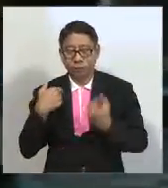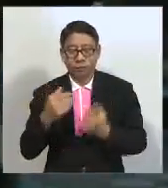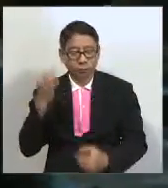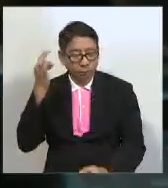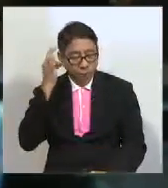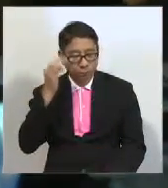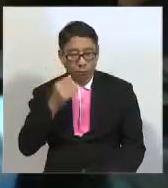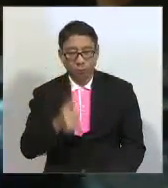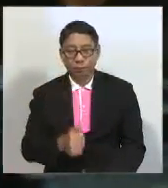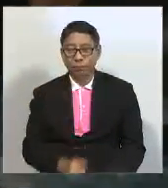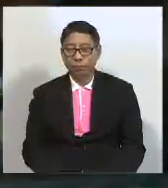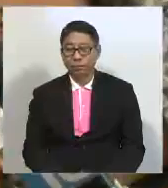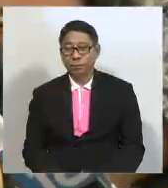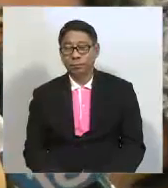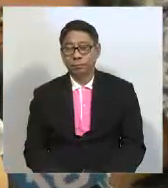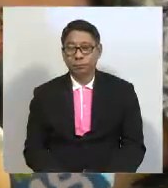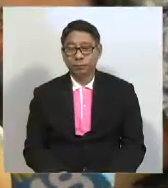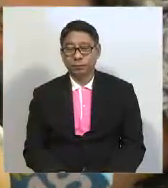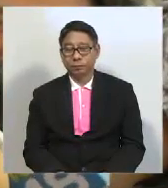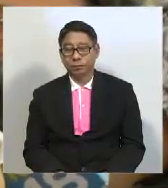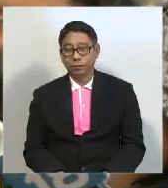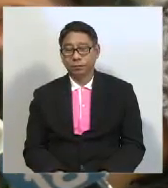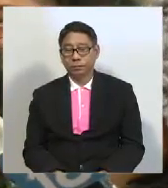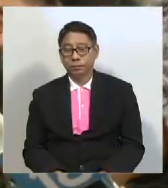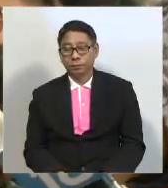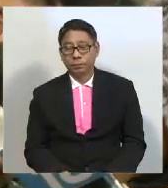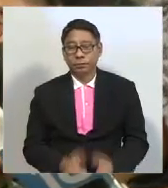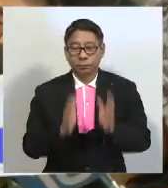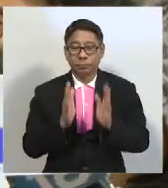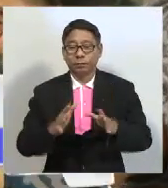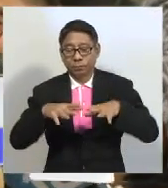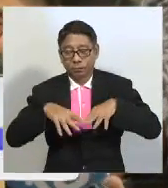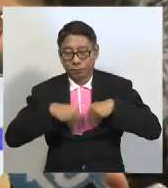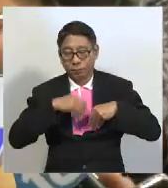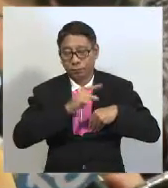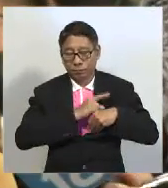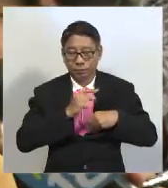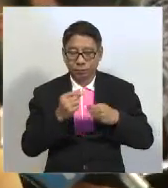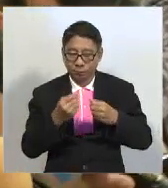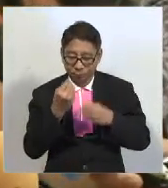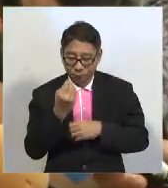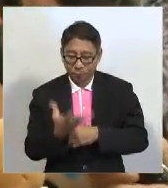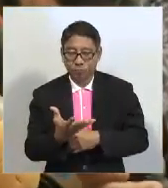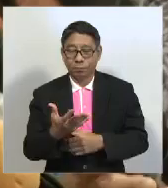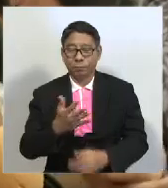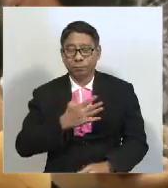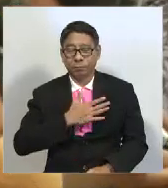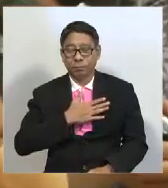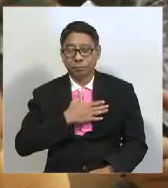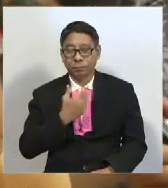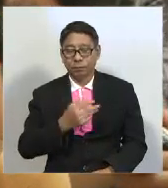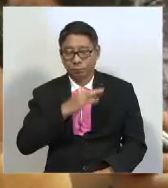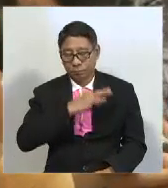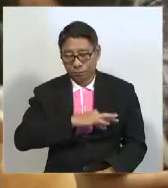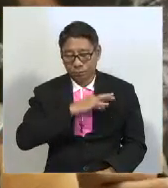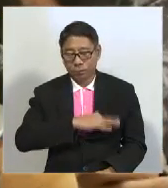ทวีกันหน่อยค่ะ และเขาเป็นคนที่เชื่อมั่นในตัวเองสูงผมรู้สึกว่